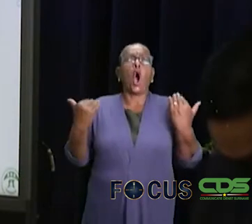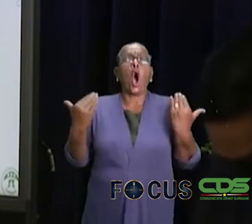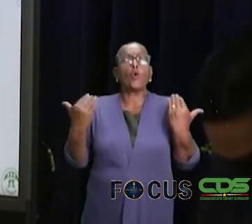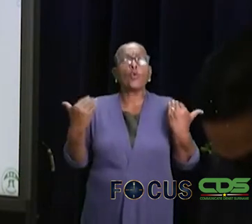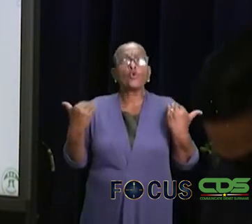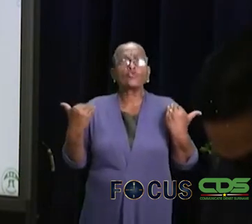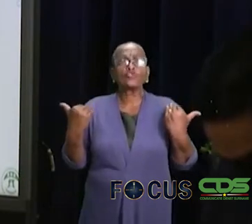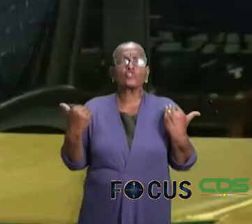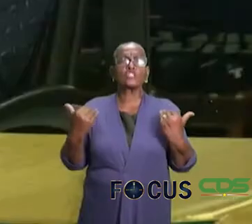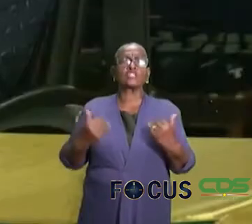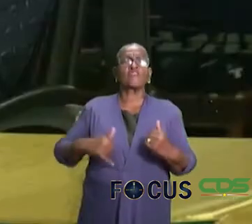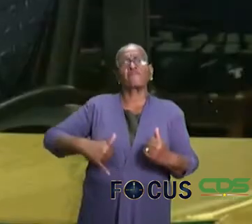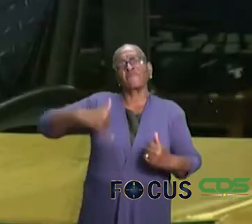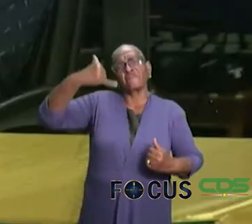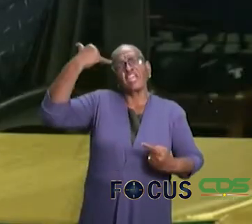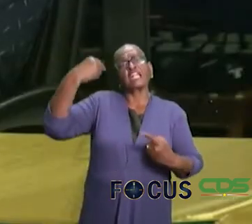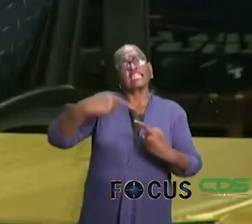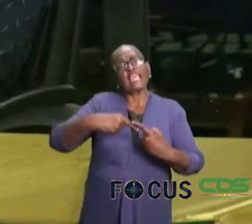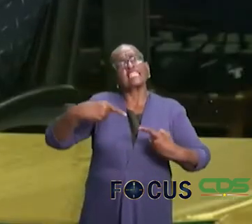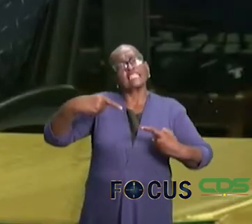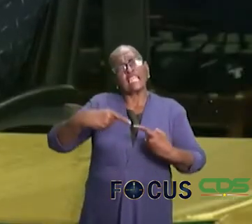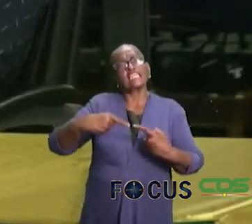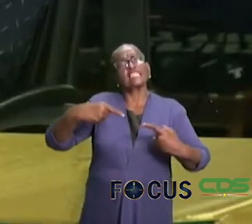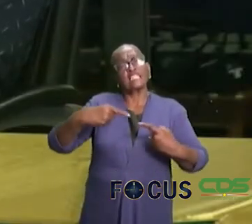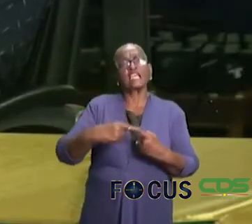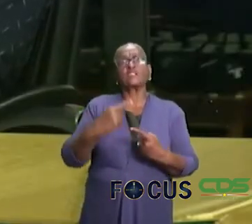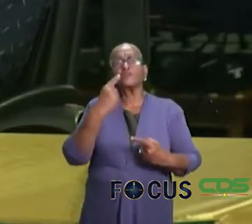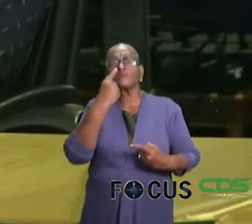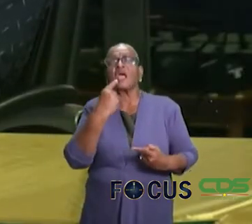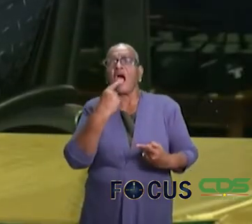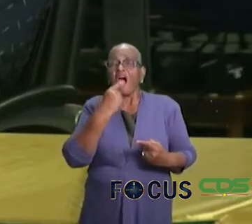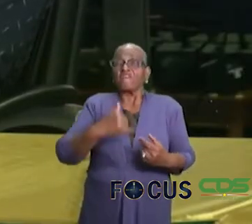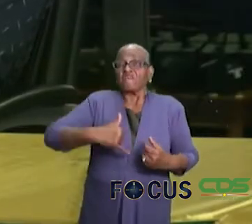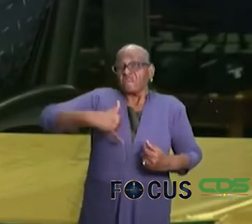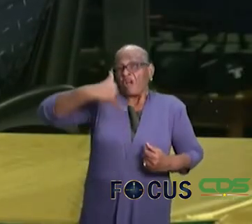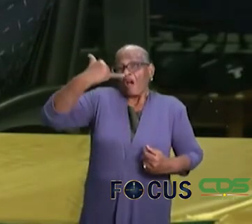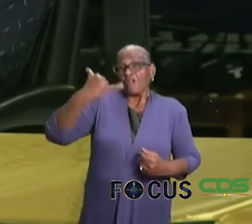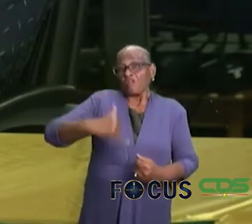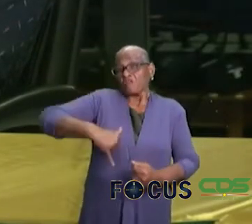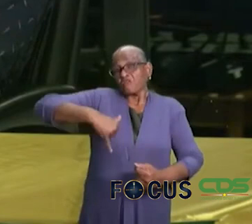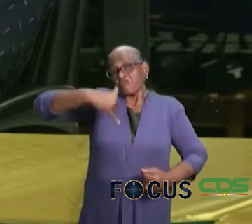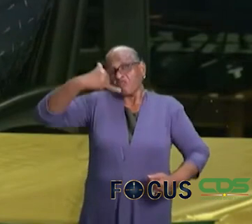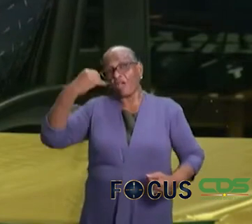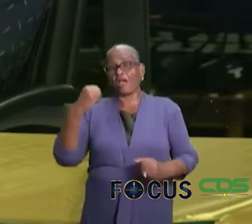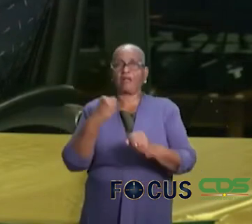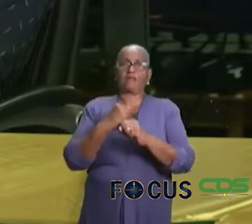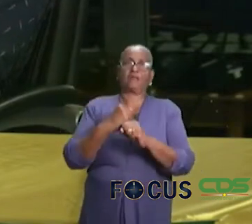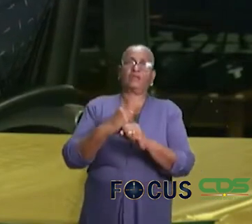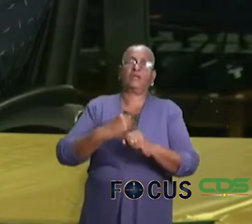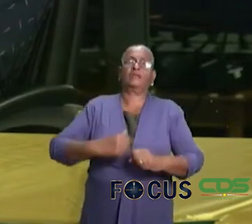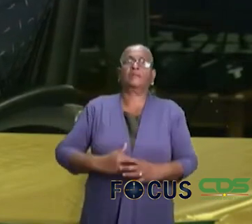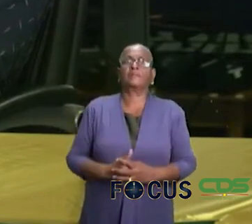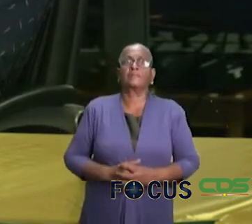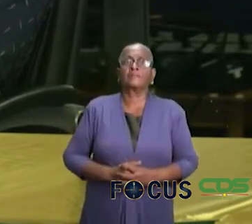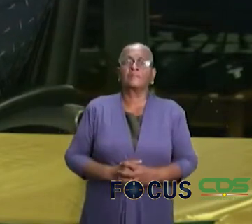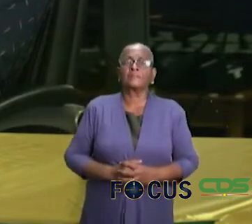een heleboel testen hebben gedaan. Positivity rate 28 punt. Zoveel. Dit